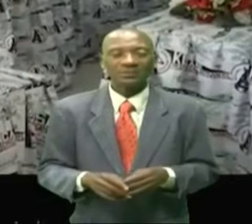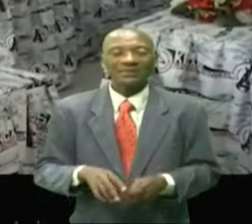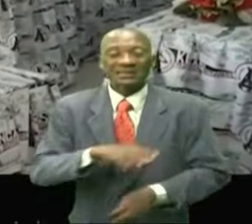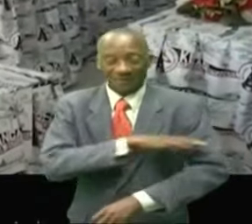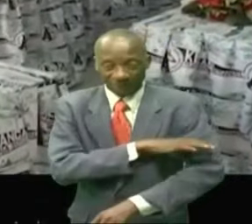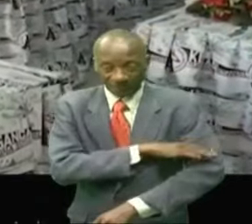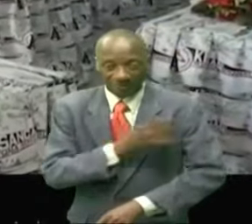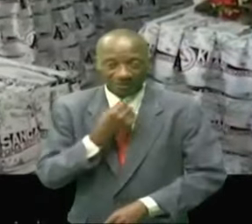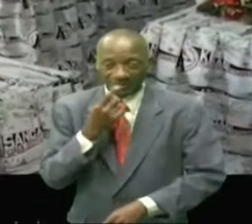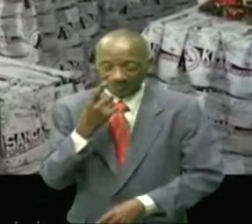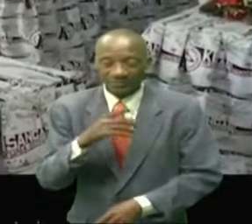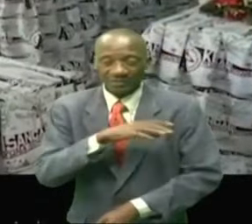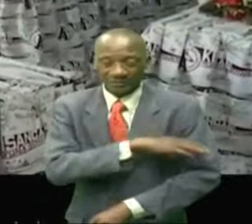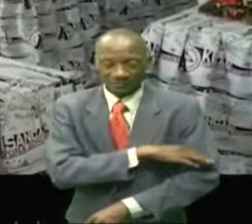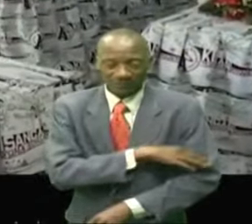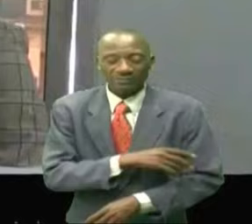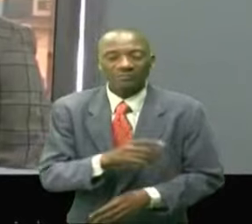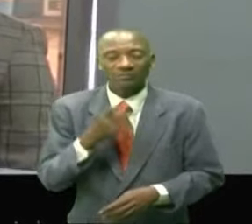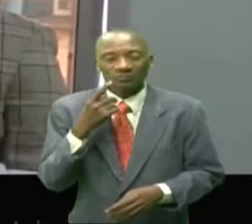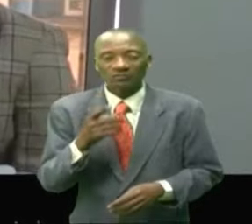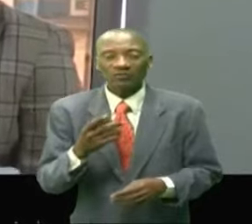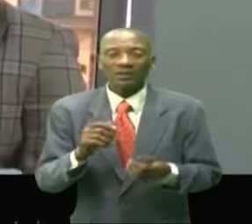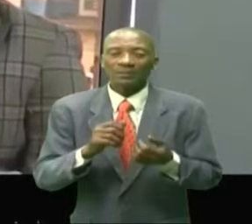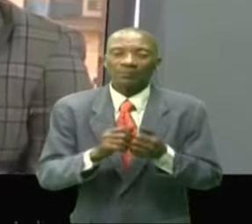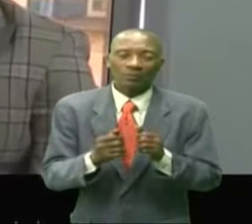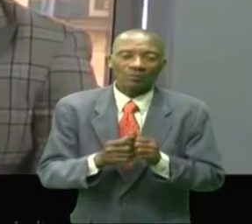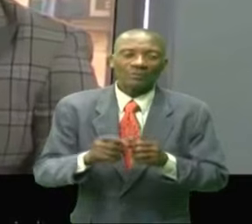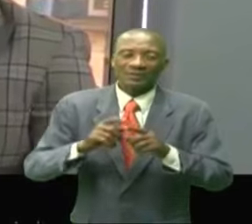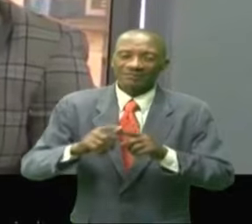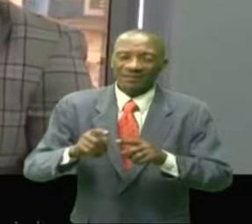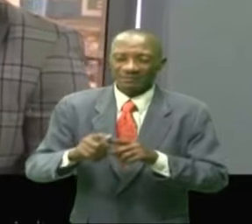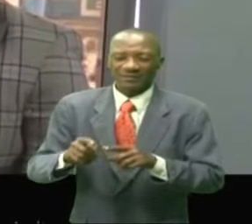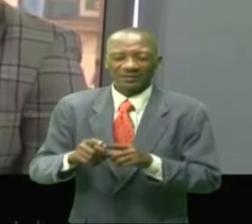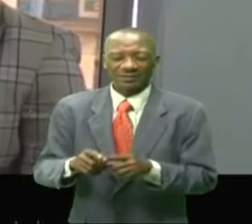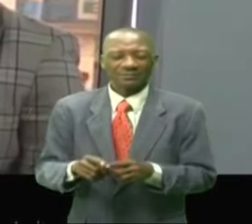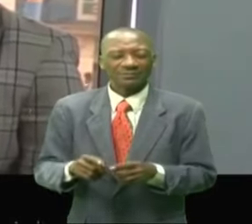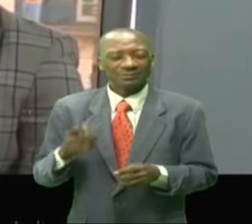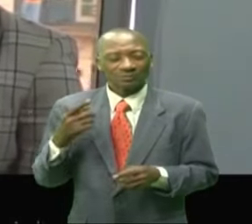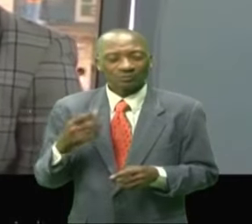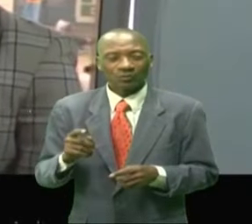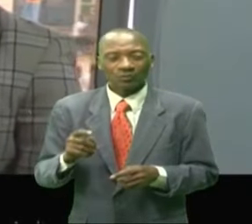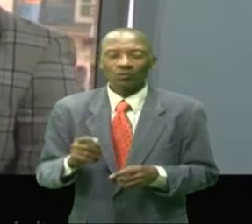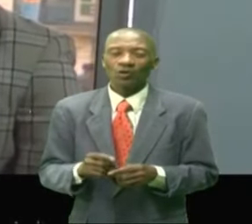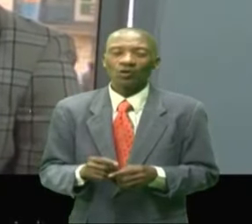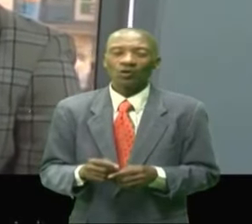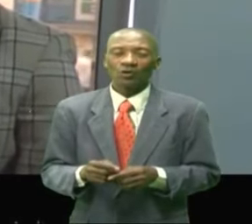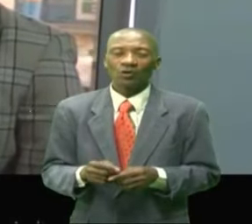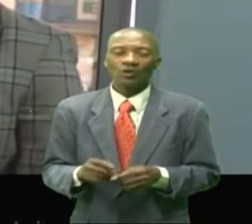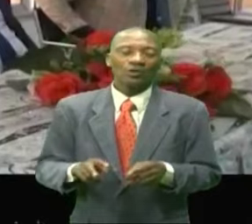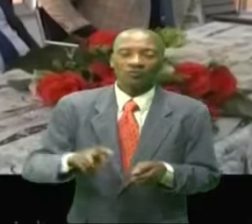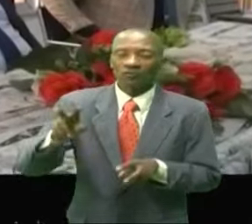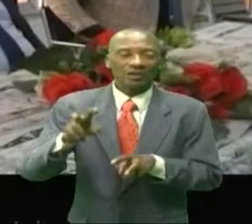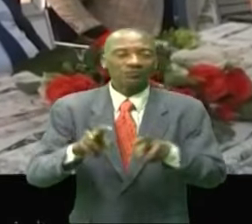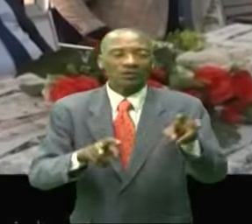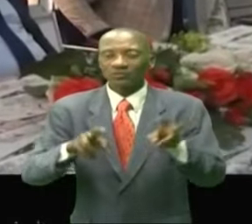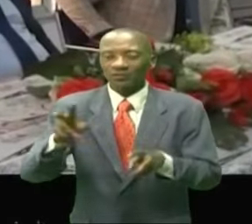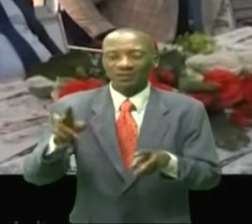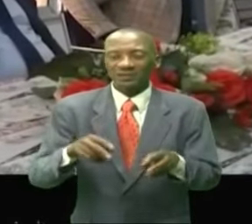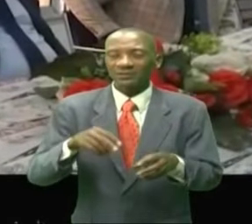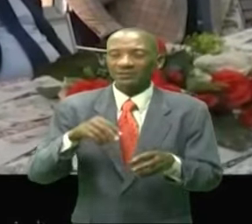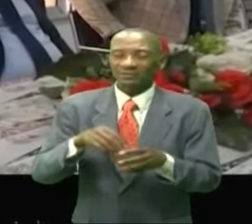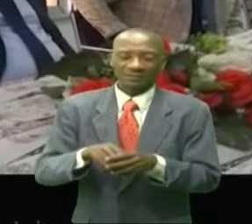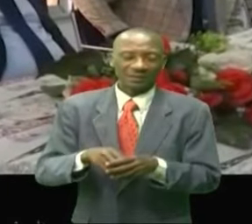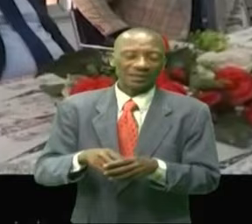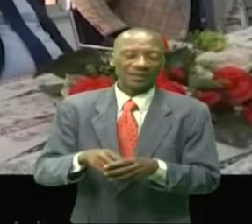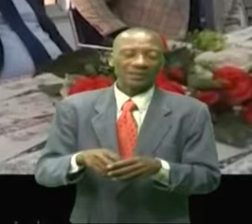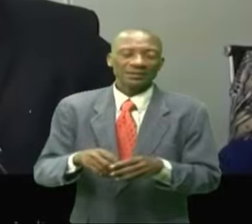de la supervision de la sécurité et de la sûreté de l'aviation civile en République démocratique du Congo, comme précise M.